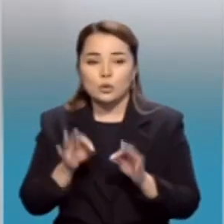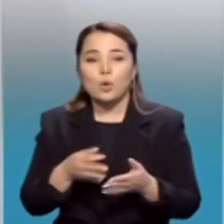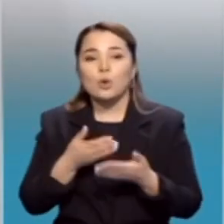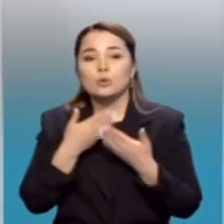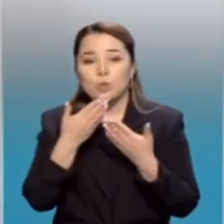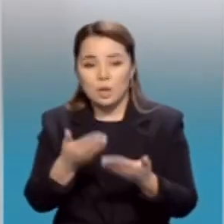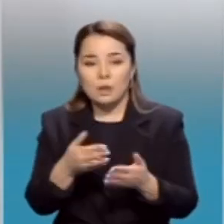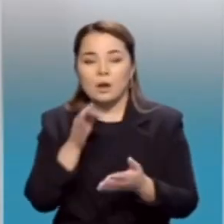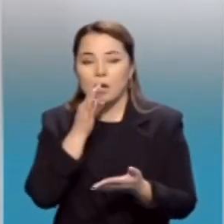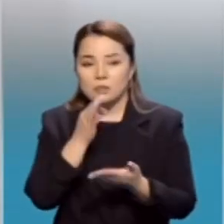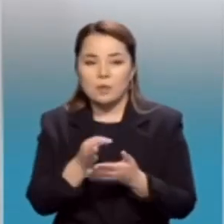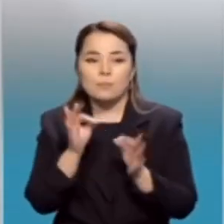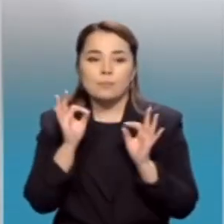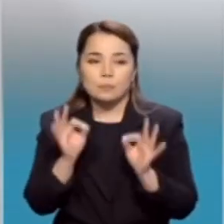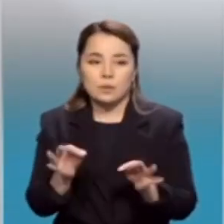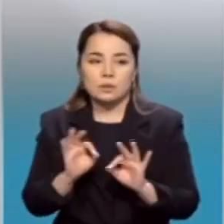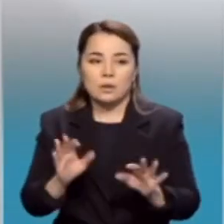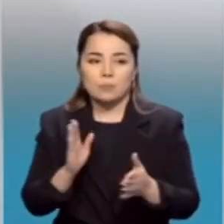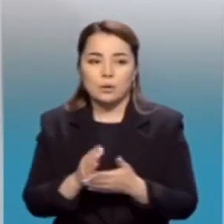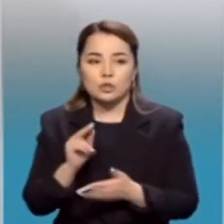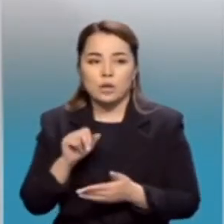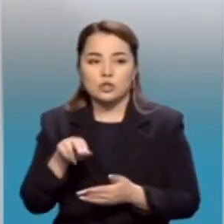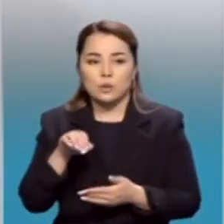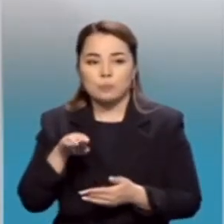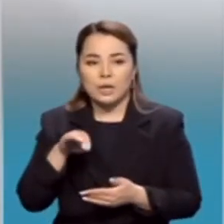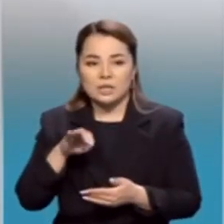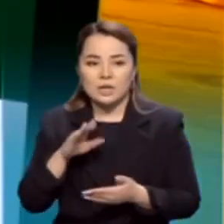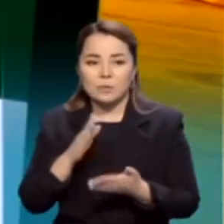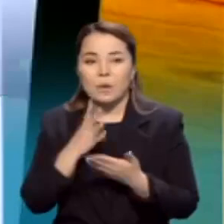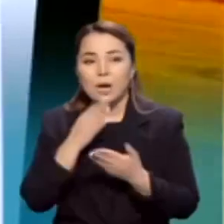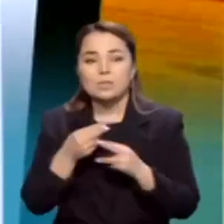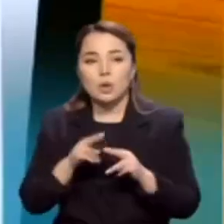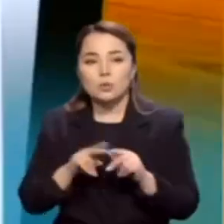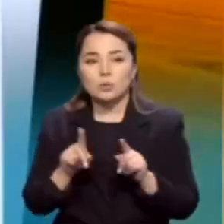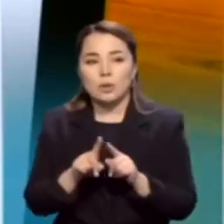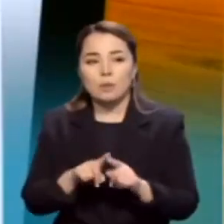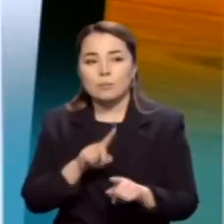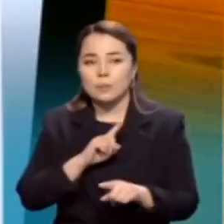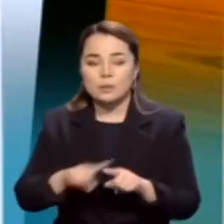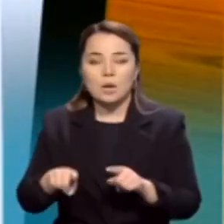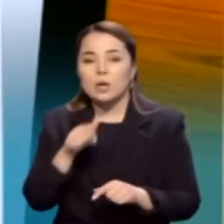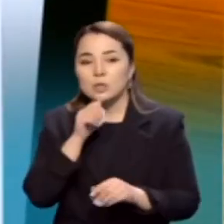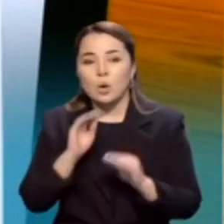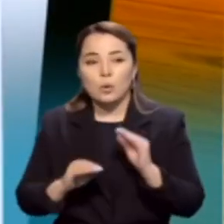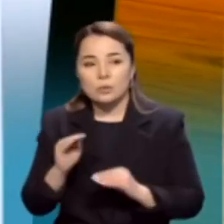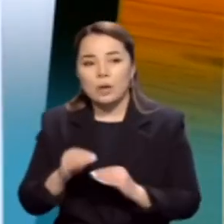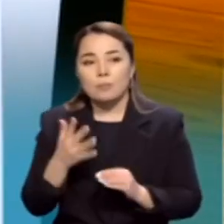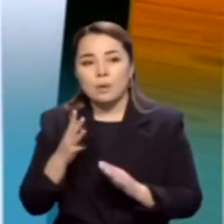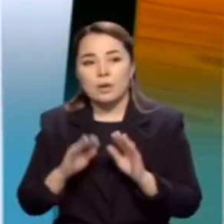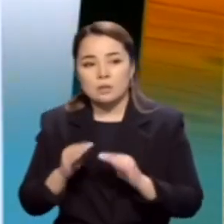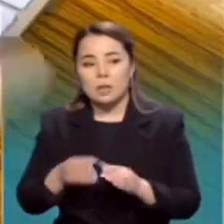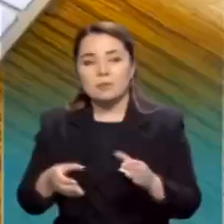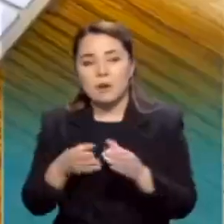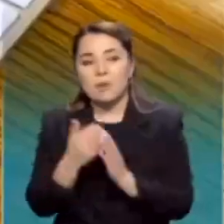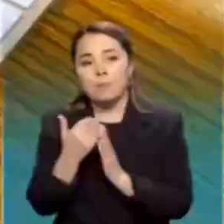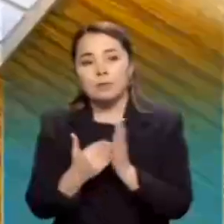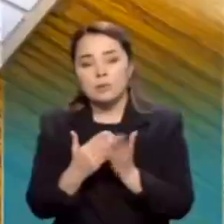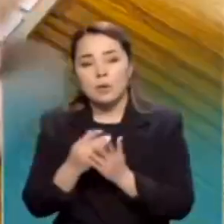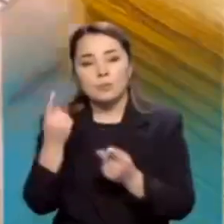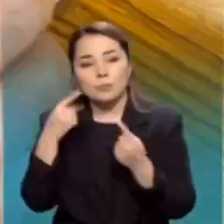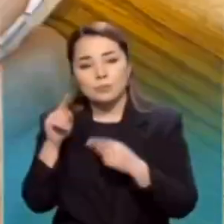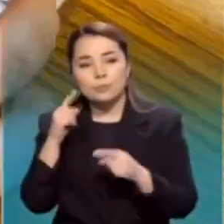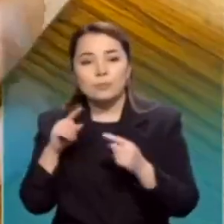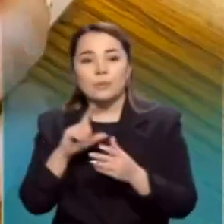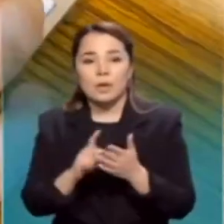жасай алсаңыз болды. ChatGPT жасанды зердеге қоса орасан зор дерек қорын пайдаланатын бес аспап бағдарлама. Өлең шығарып,